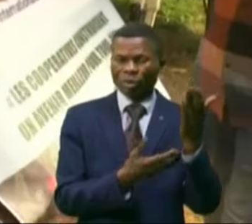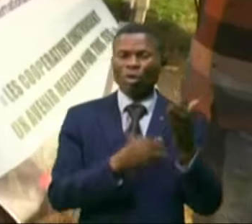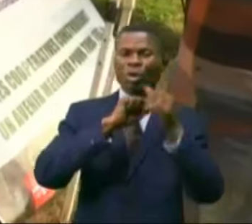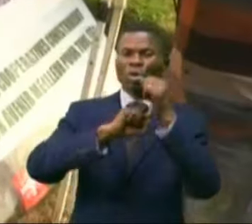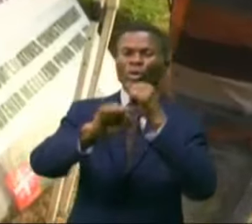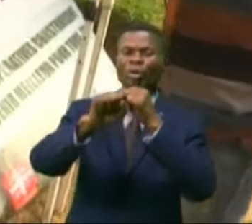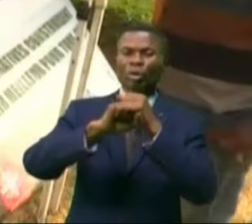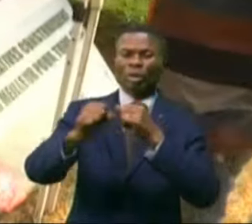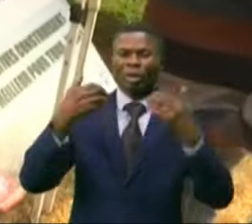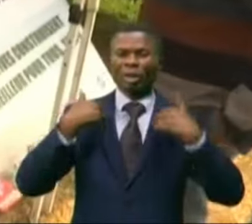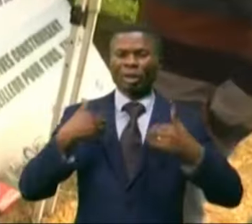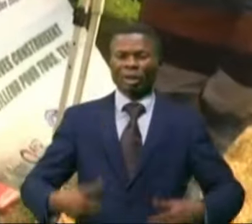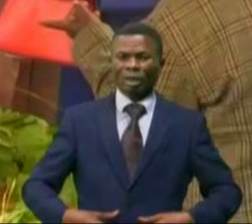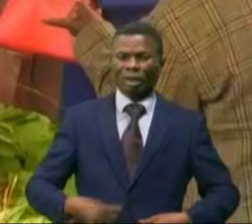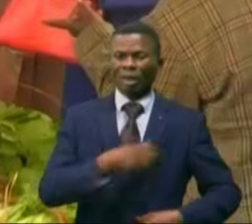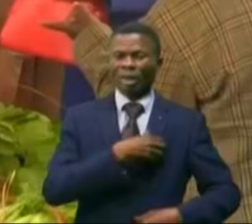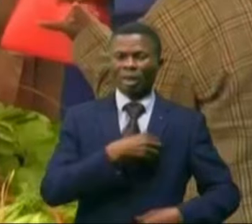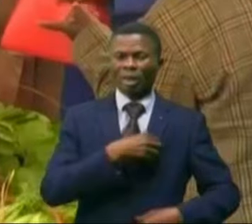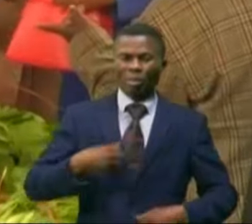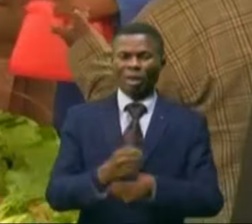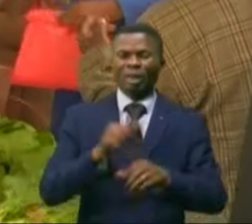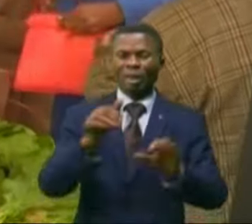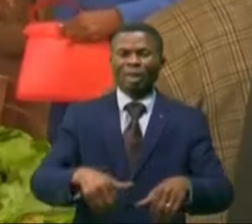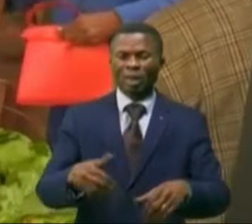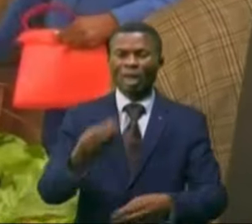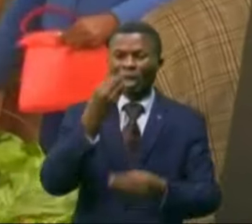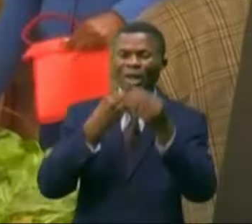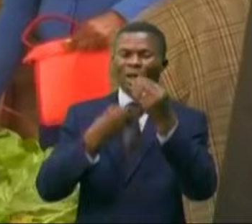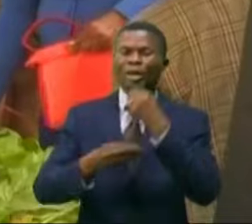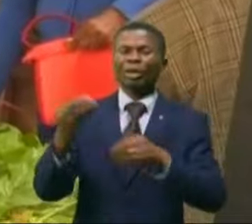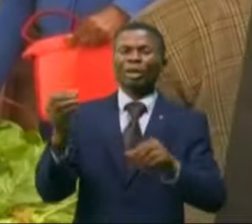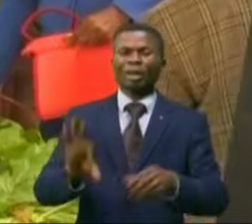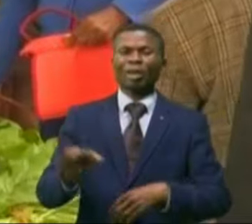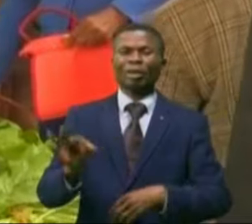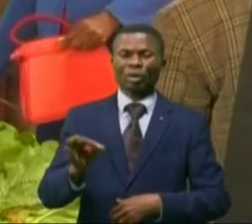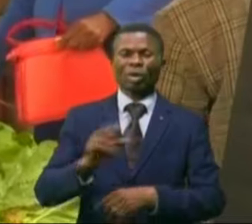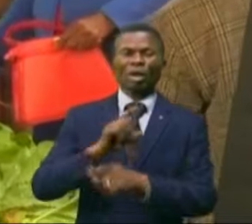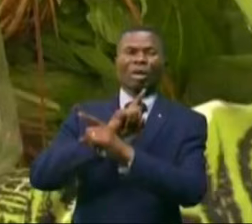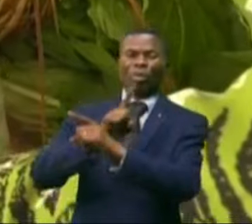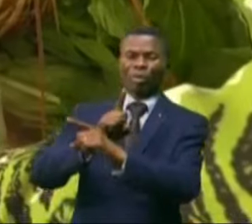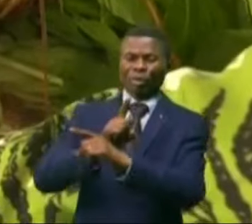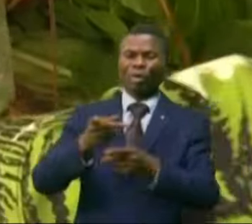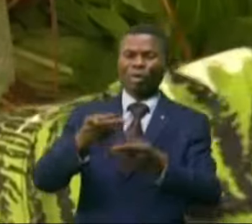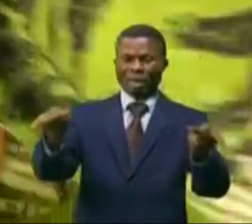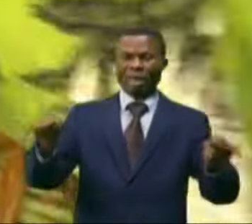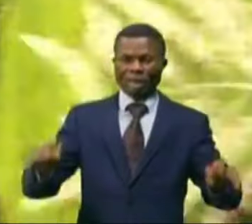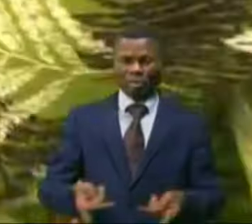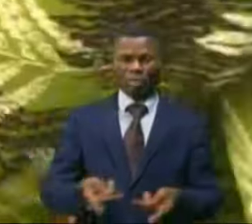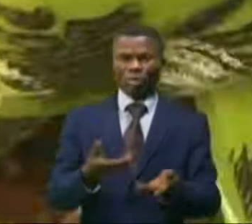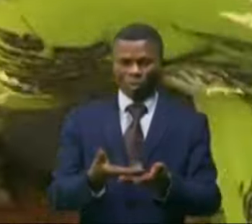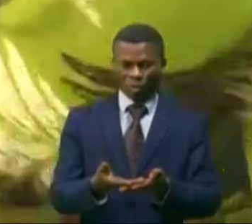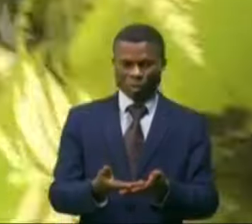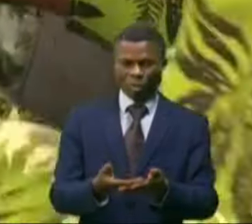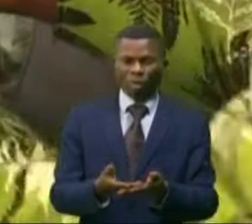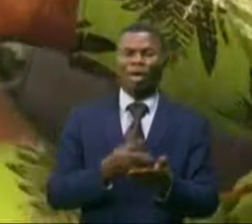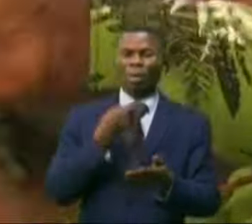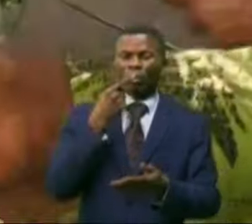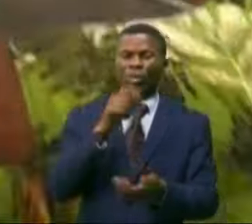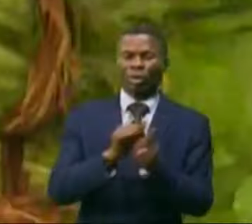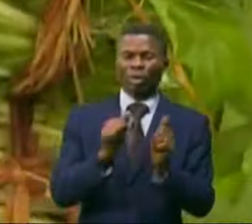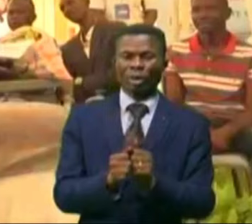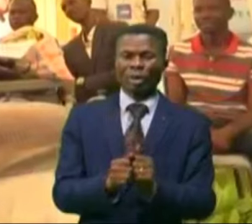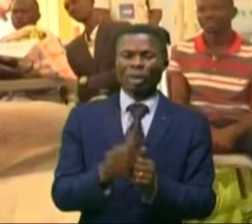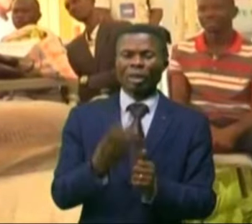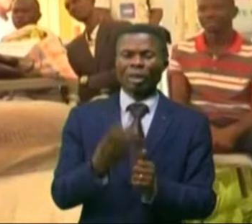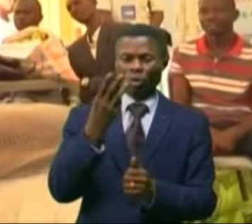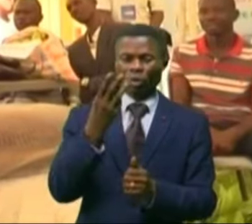de la santé des maraîchers, des consommateurs et de protection de l'environnement, s'articule autour de trois